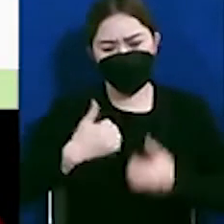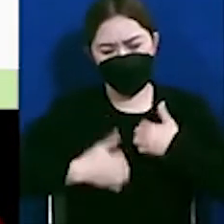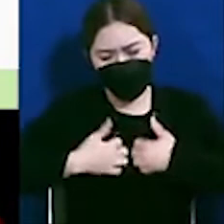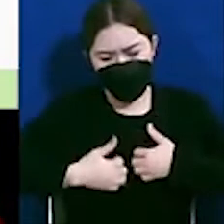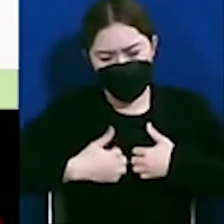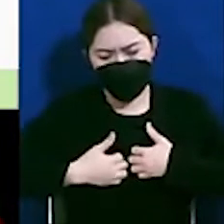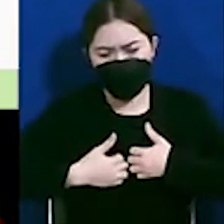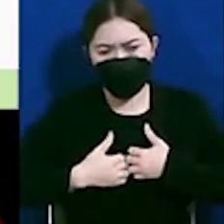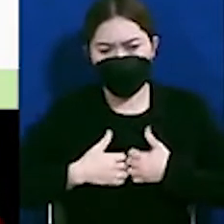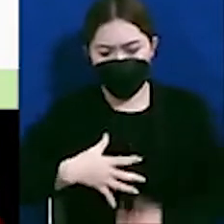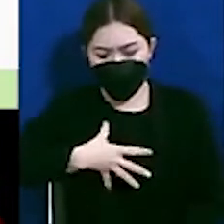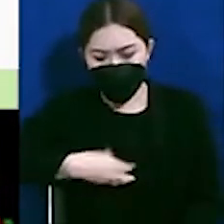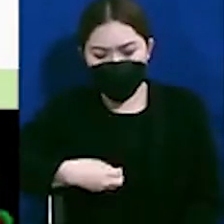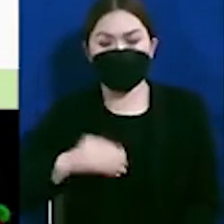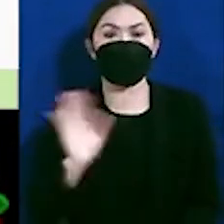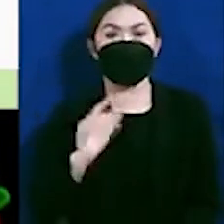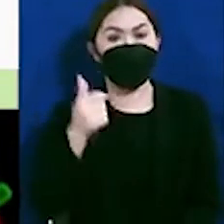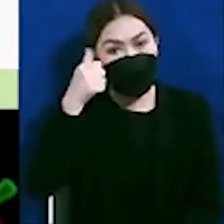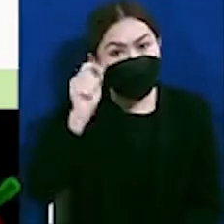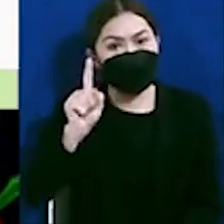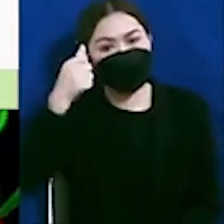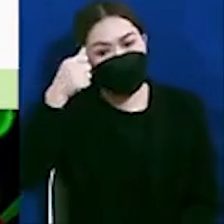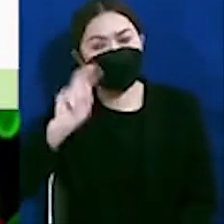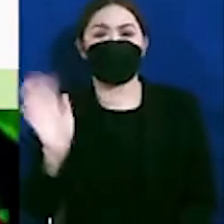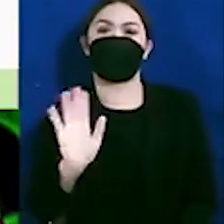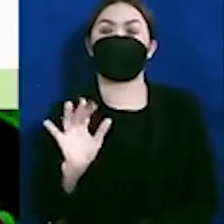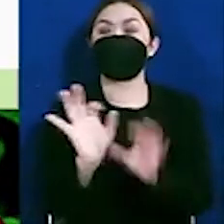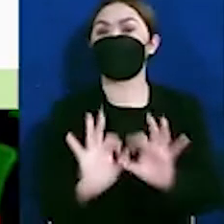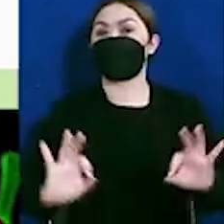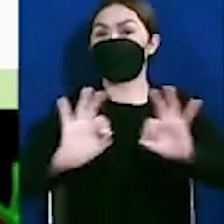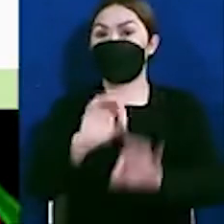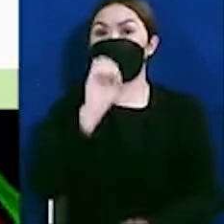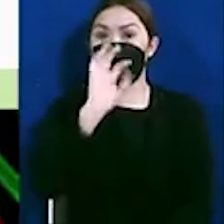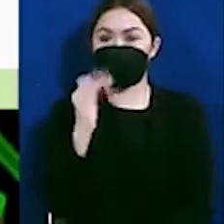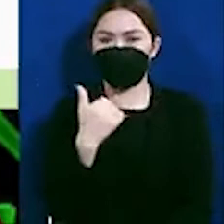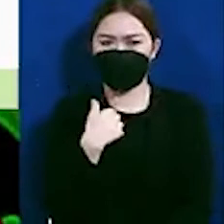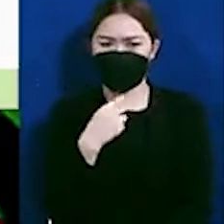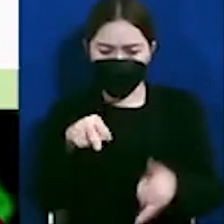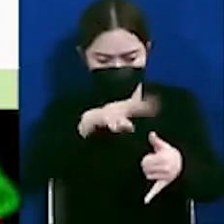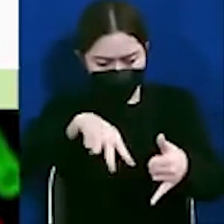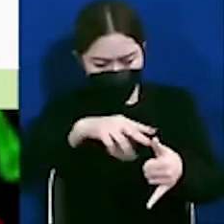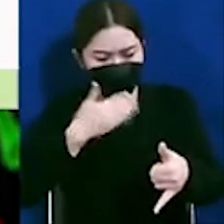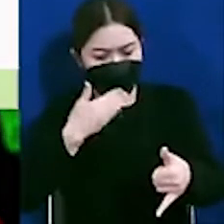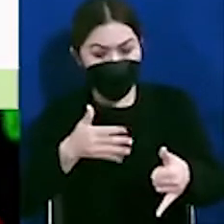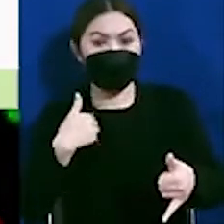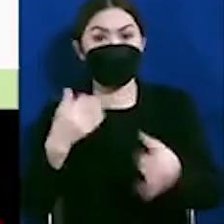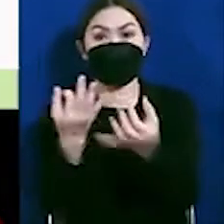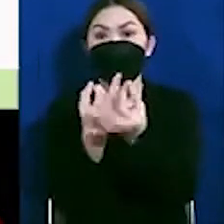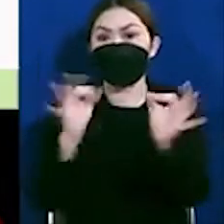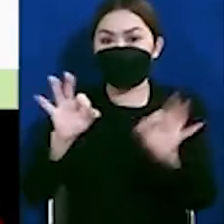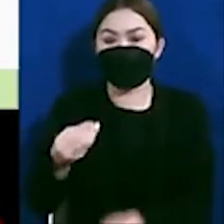ผิดปกติเรายังไม่เคยปล่อยวันแรกๆที่สำคัญที่เมื่อกี้ผมเรียนว่าการติดตามอาการนี้นะครับเราจะแจก